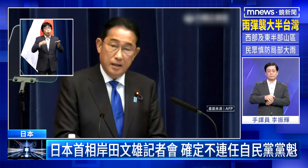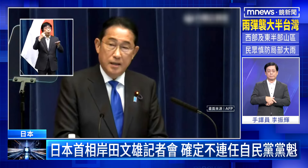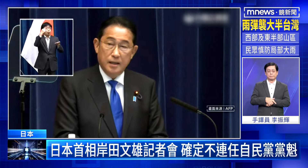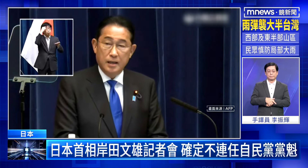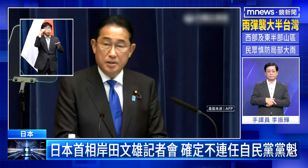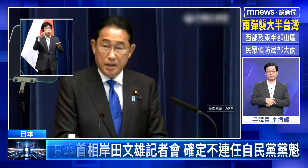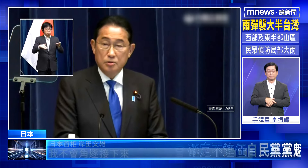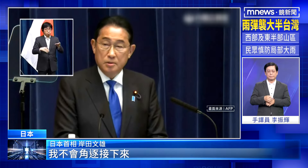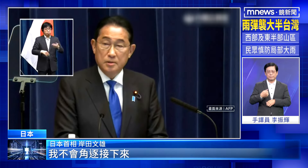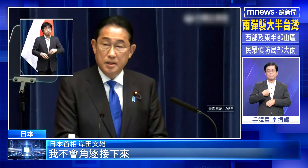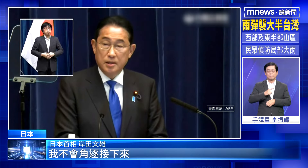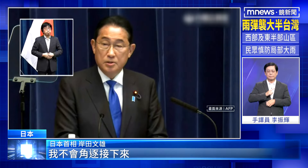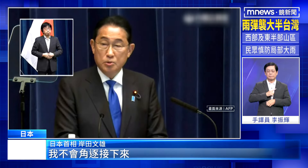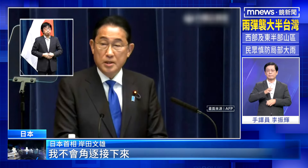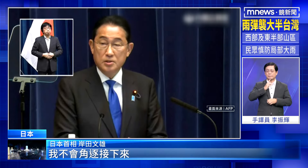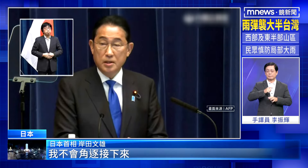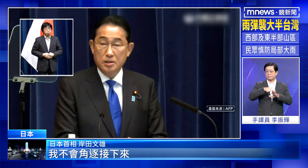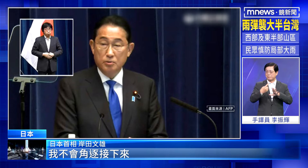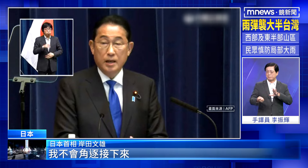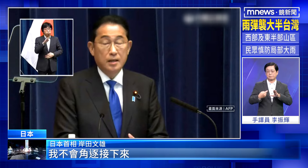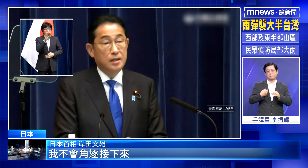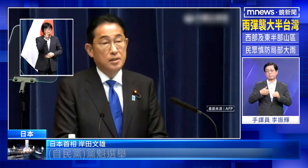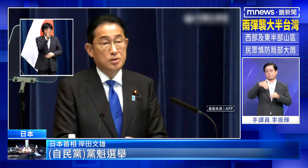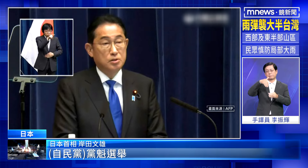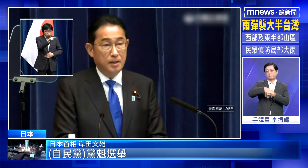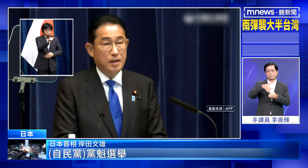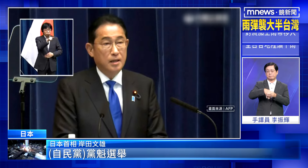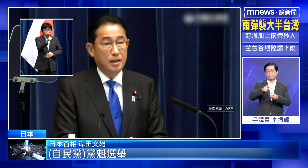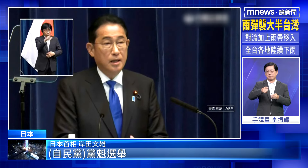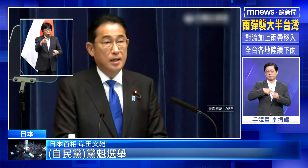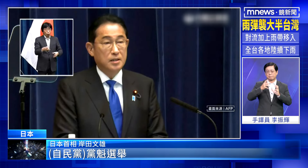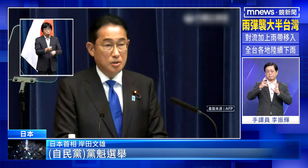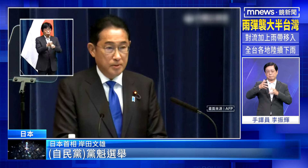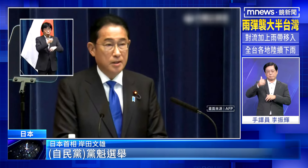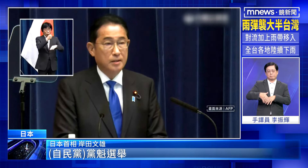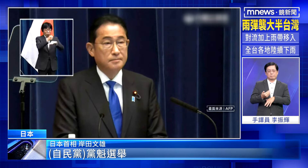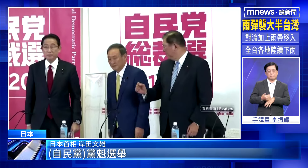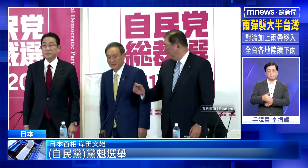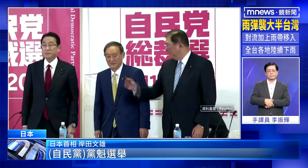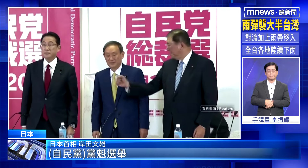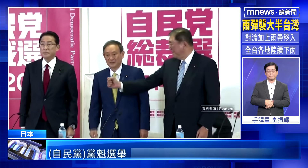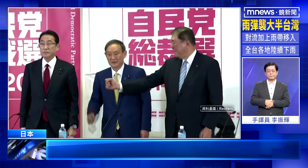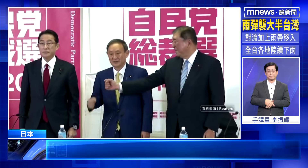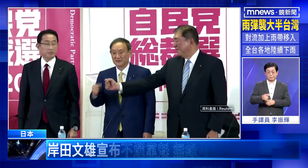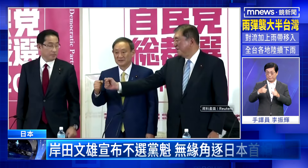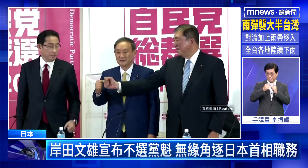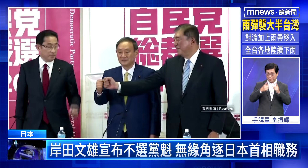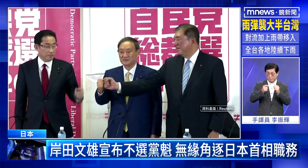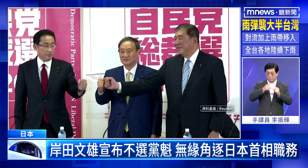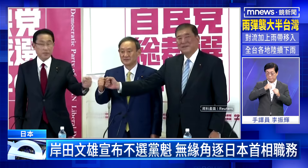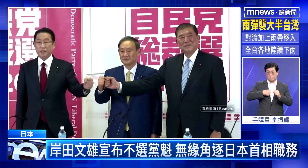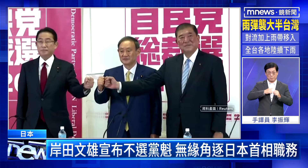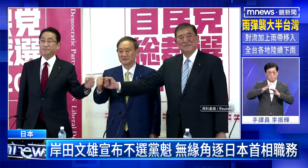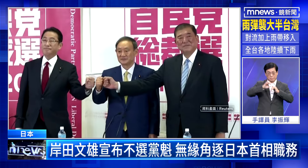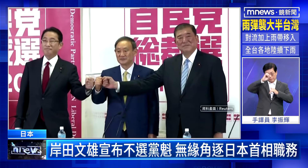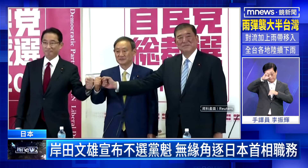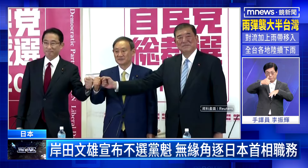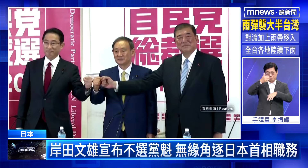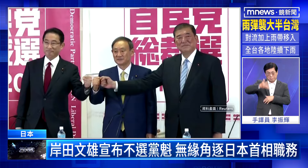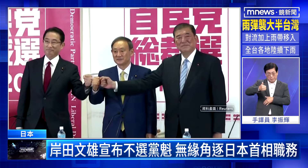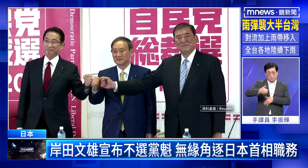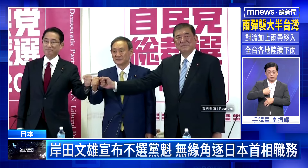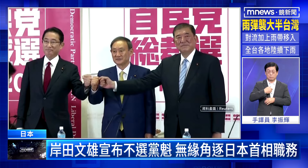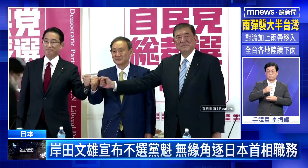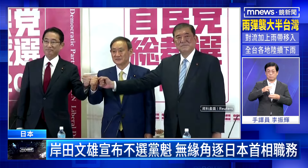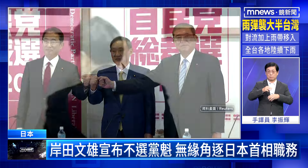は来たる総裁選には出馬いたしません。 身为日本执政党自民党党魁的岸田文雄